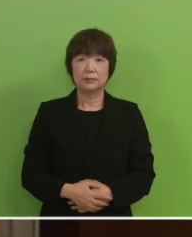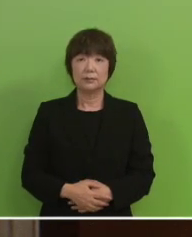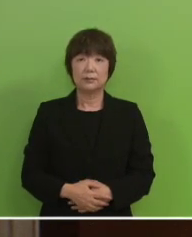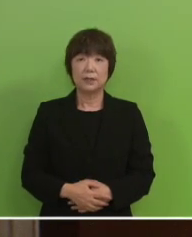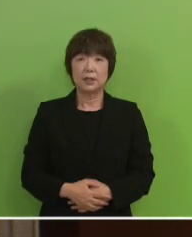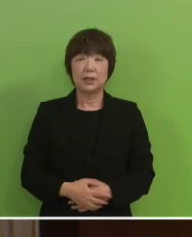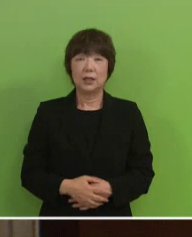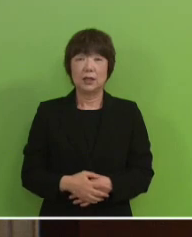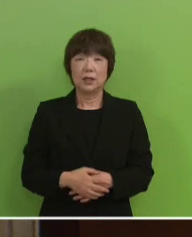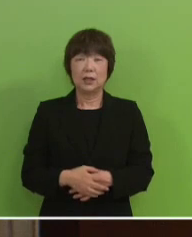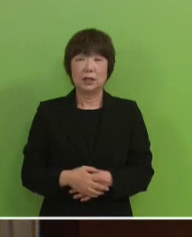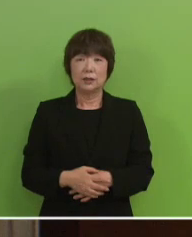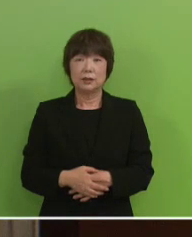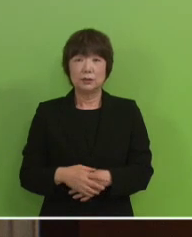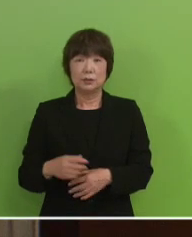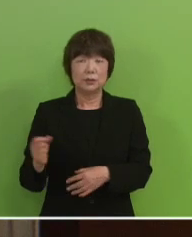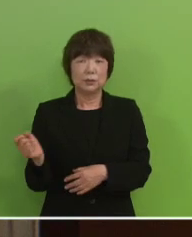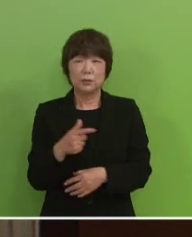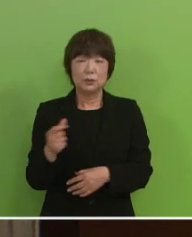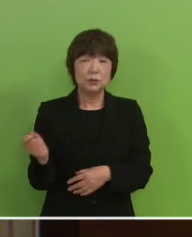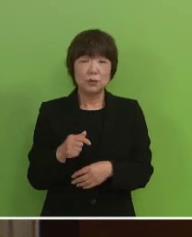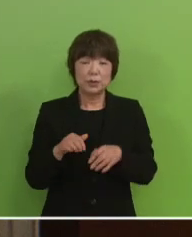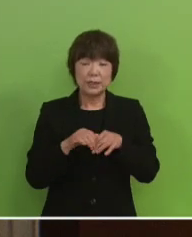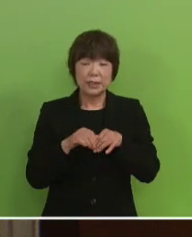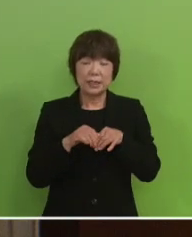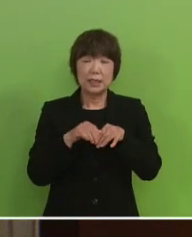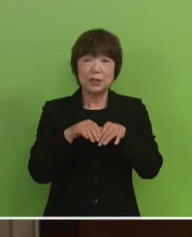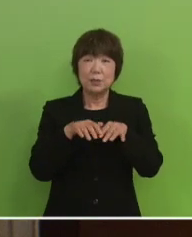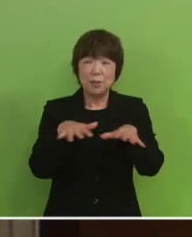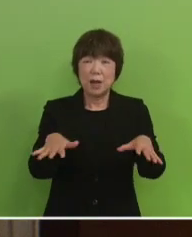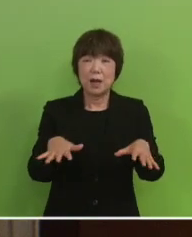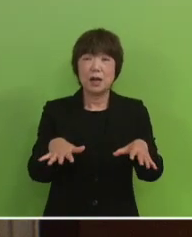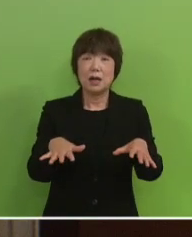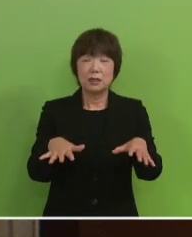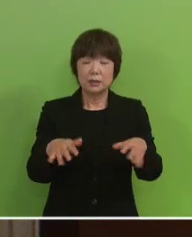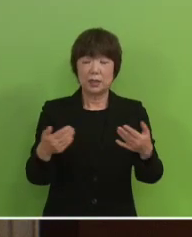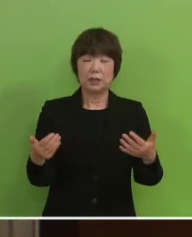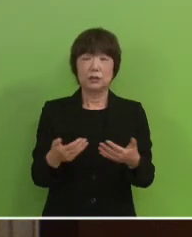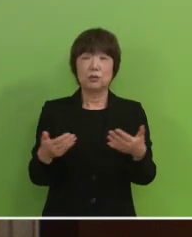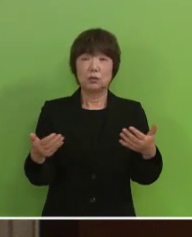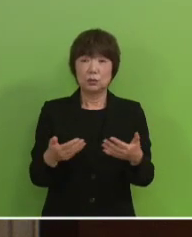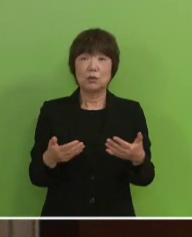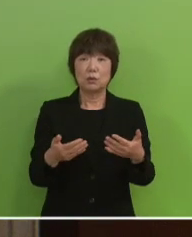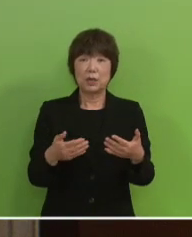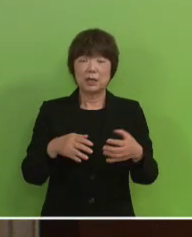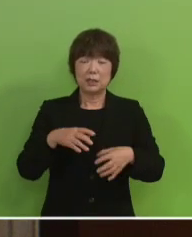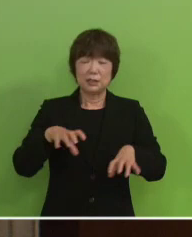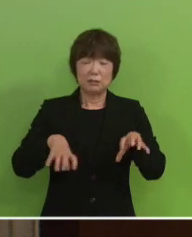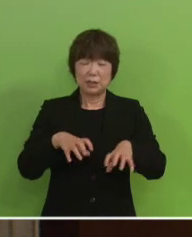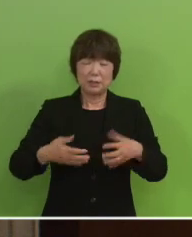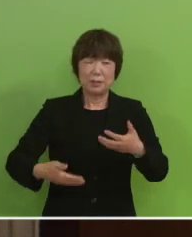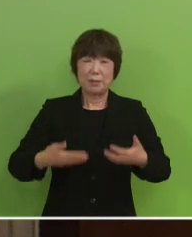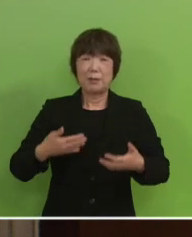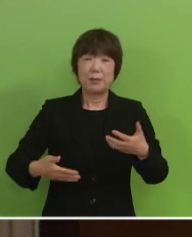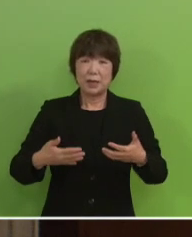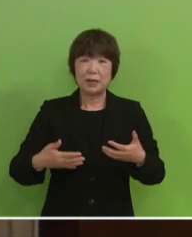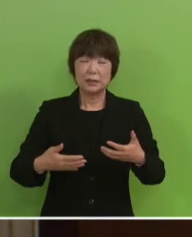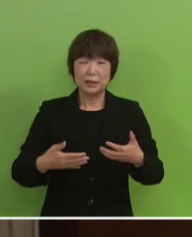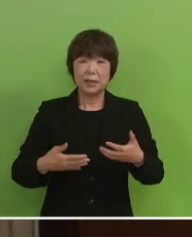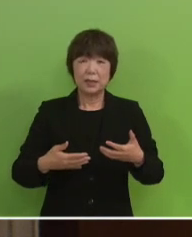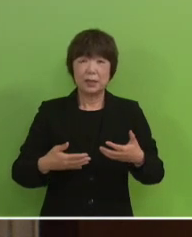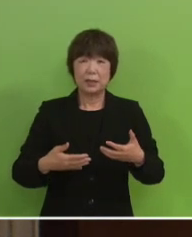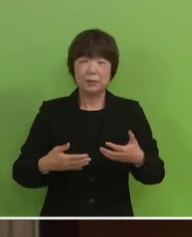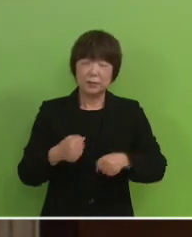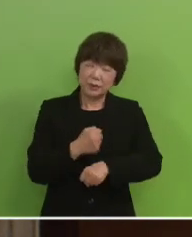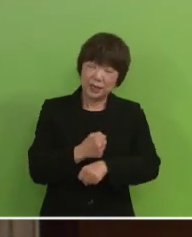急速に拡大があ広がって業務が多忙を極めてへ体いっぱいになりつつ